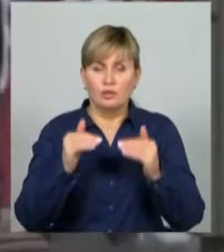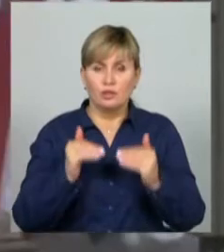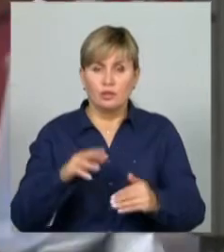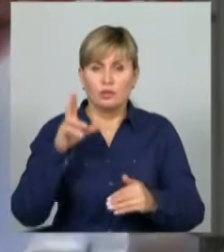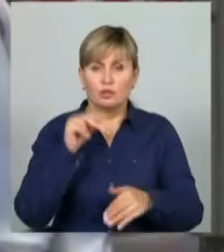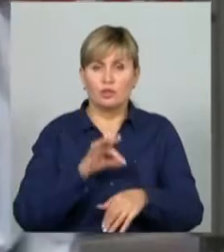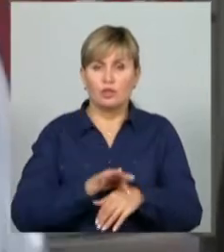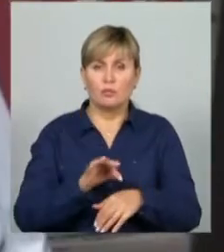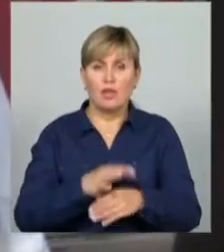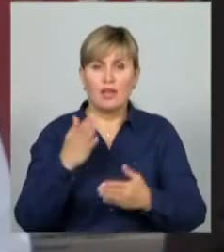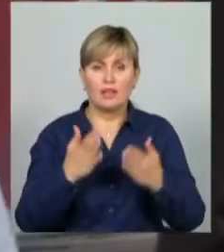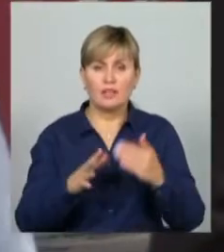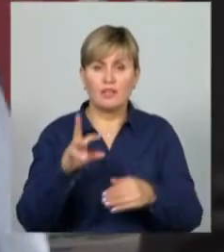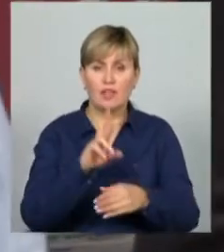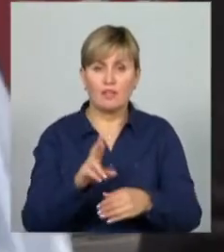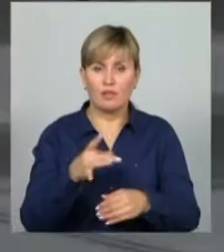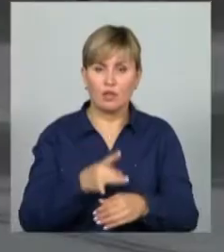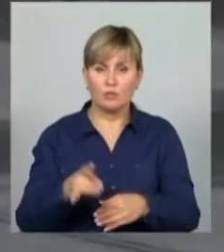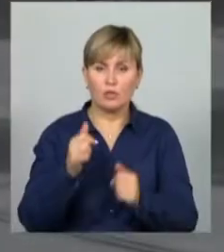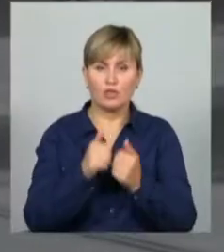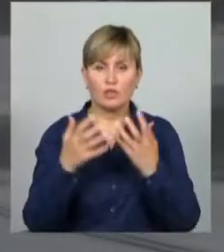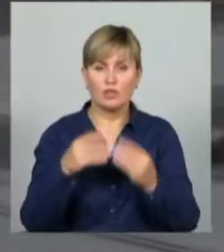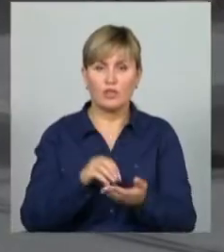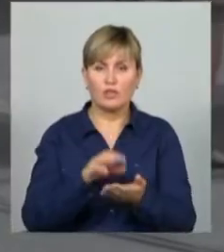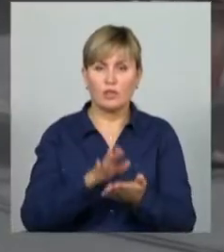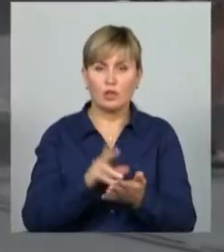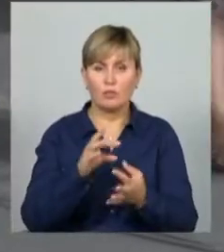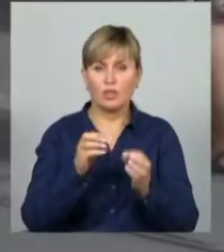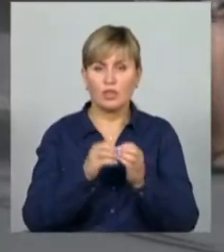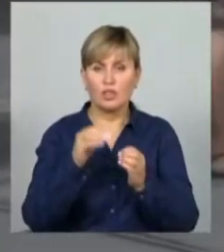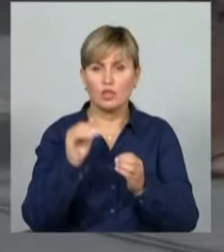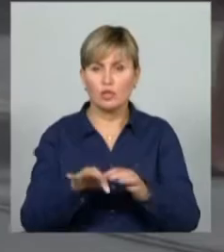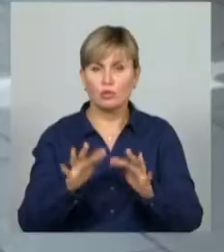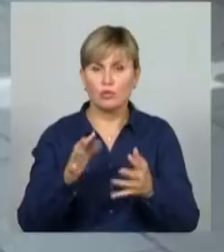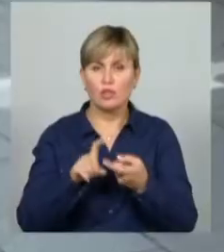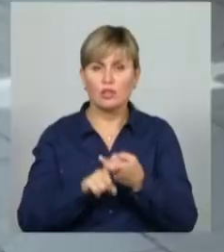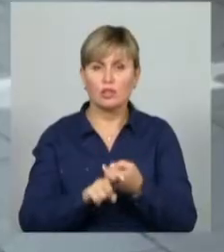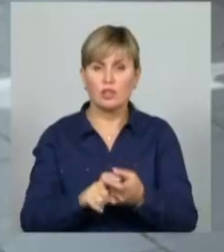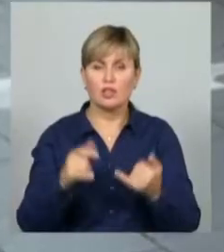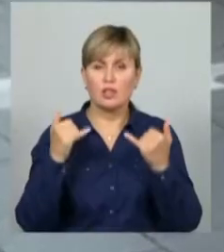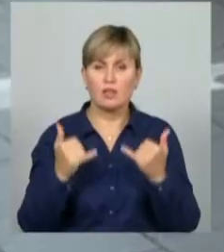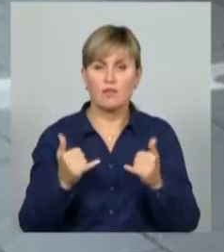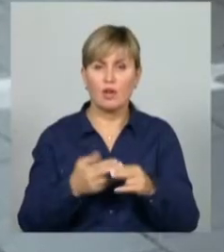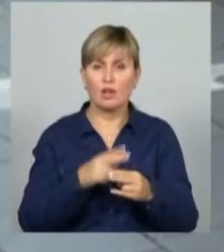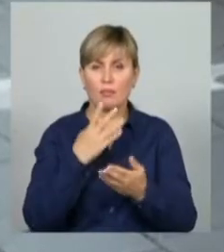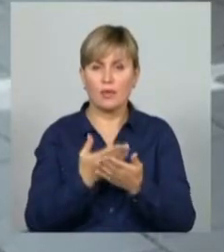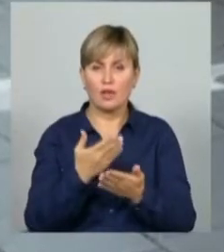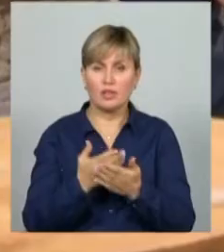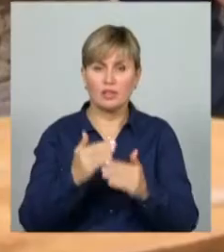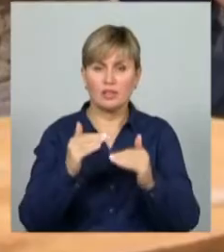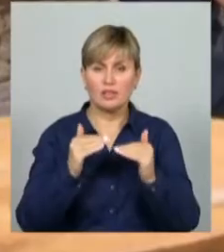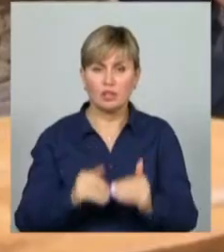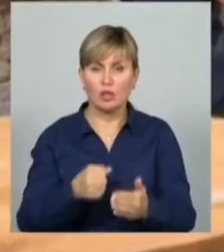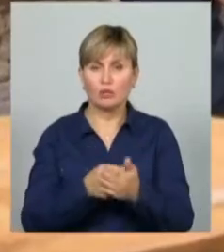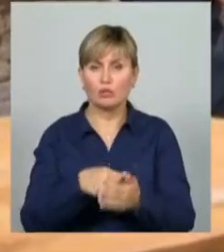снижением числа заболевших. Если в январе в республике ежедневно фиксировалось по 10 тысяч случаев случаев заражения, то сегодня этот показатель снизился